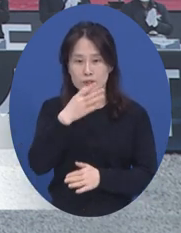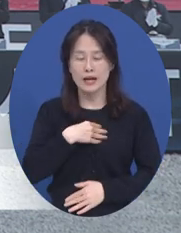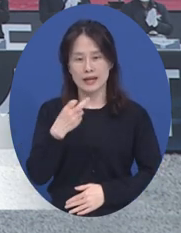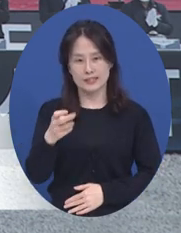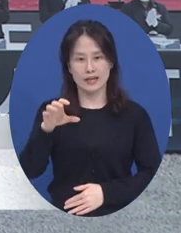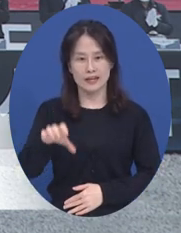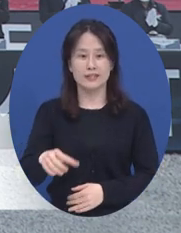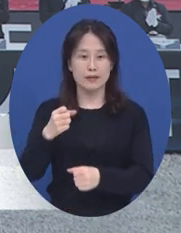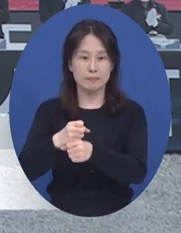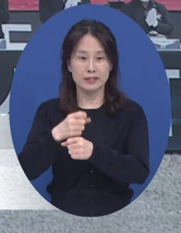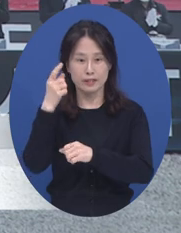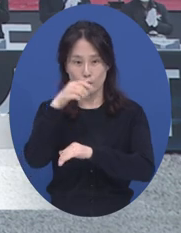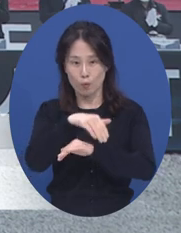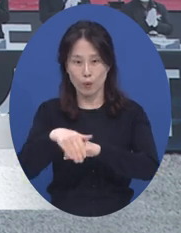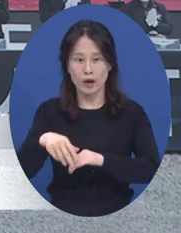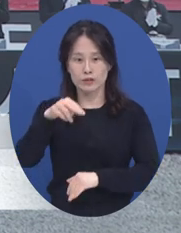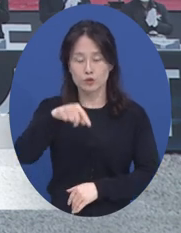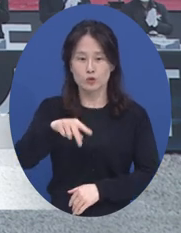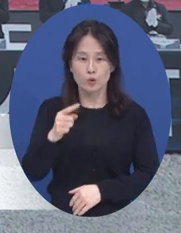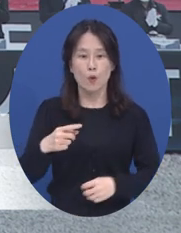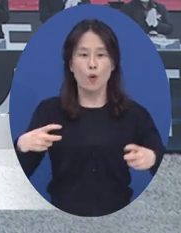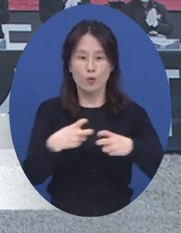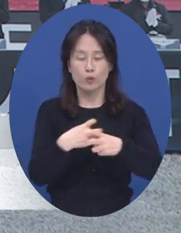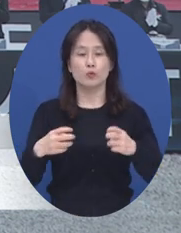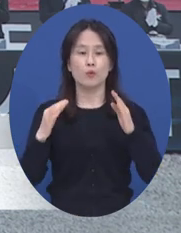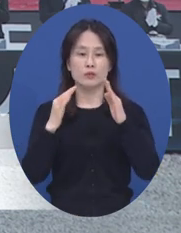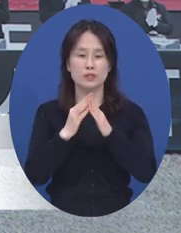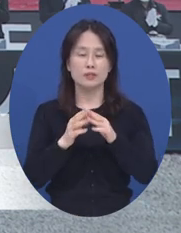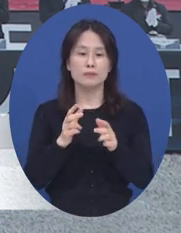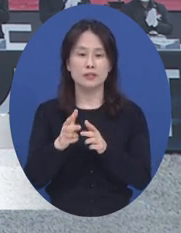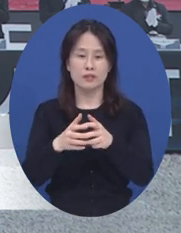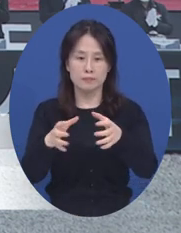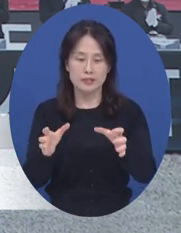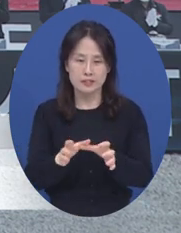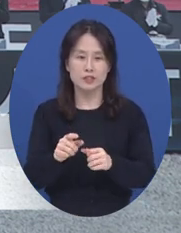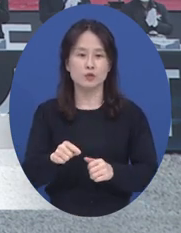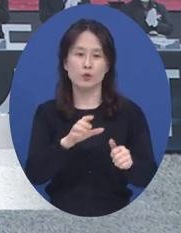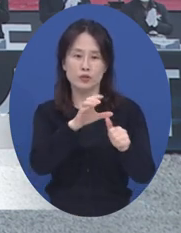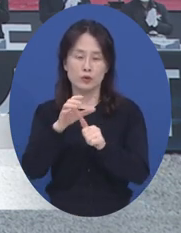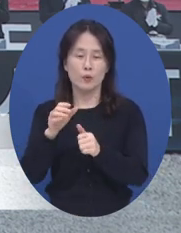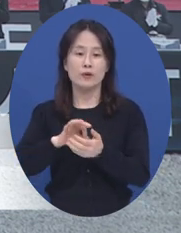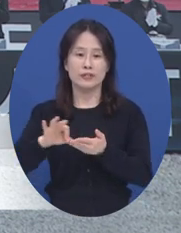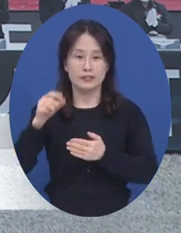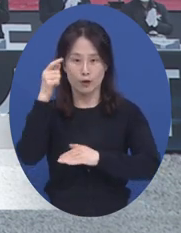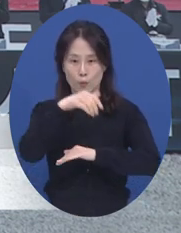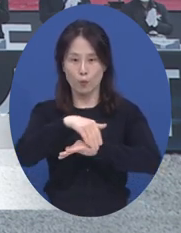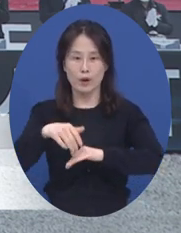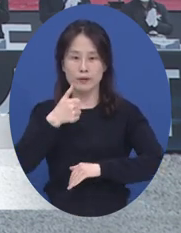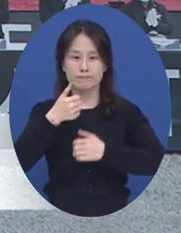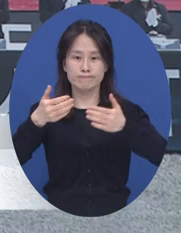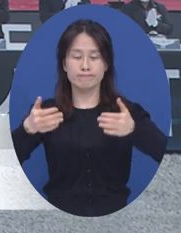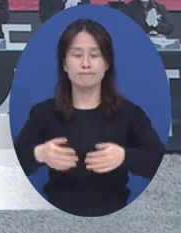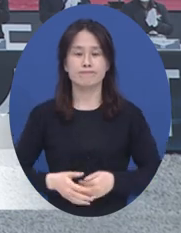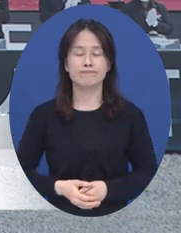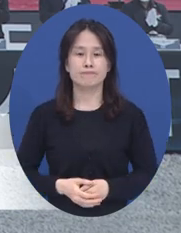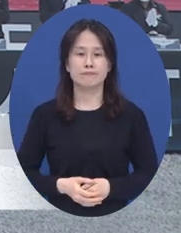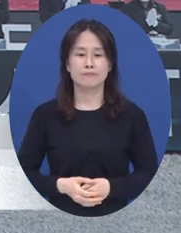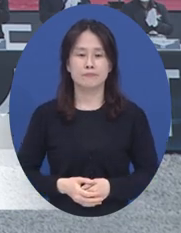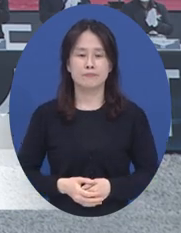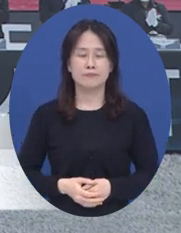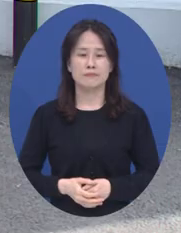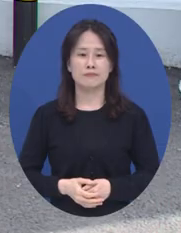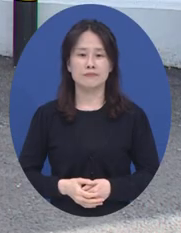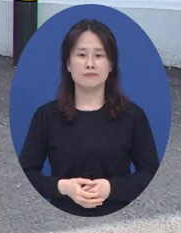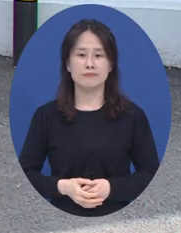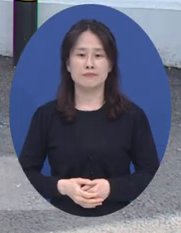조성됩니다. 수소에너지를 교통과 주거, 산단 에너지원으로 활용할 계획입니다. 최창순 기자가 취재했습니다.